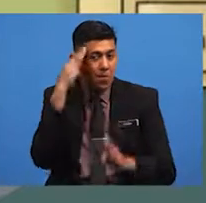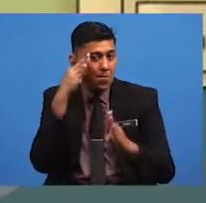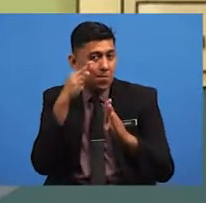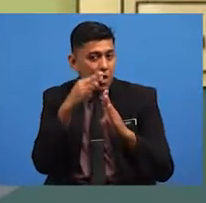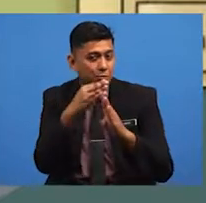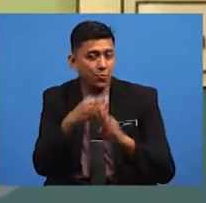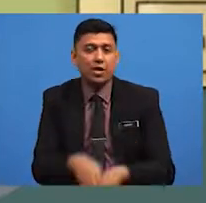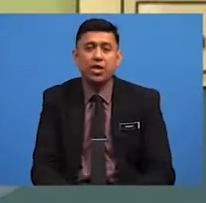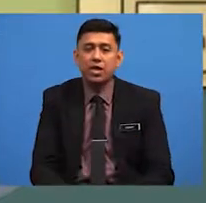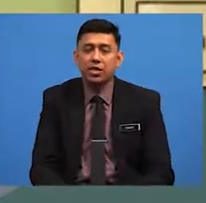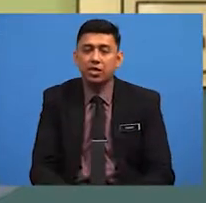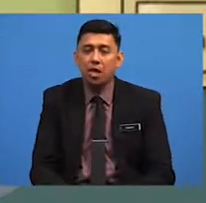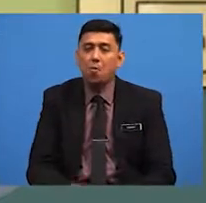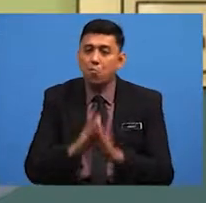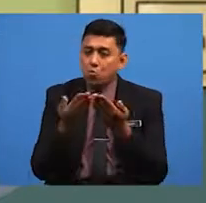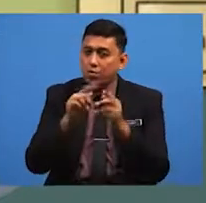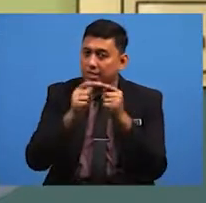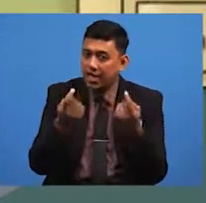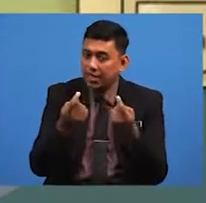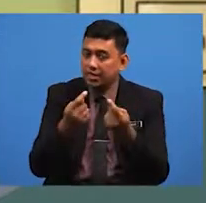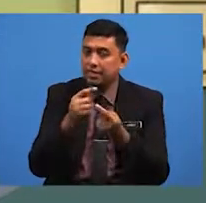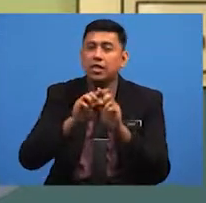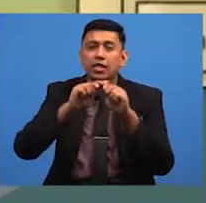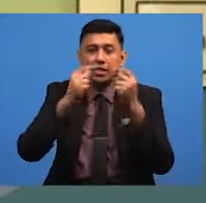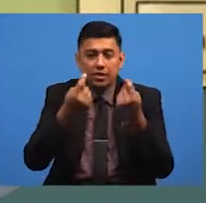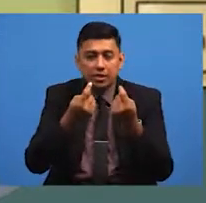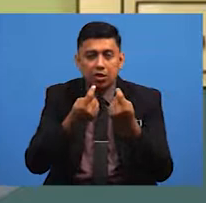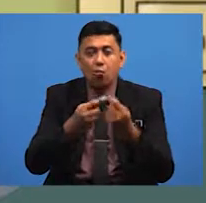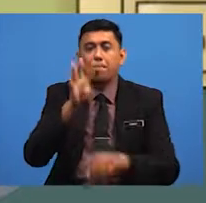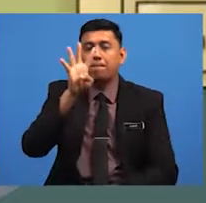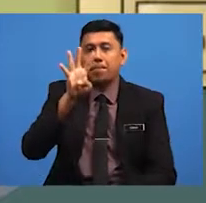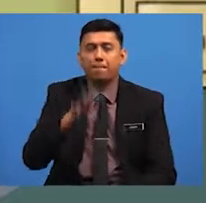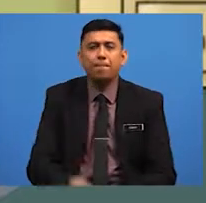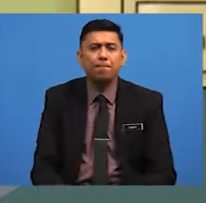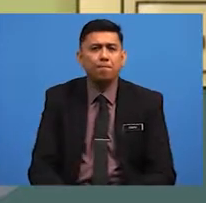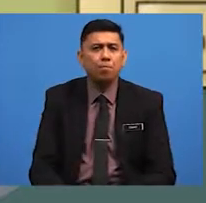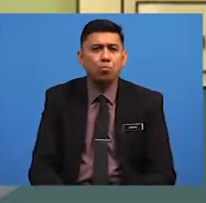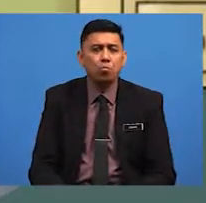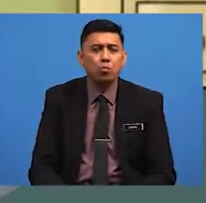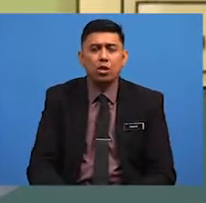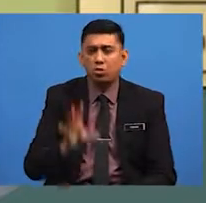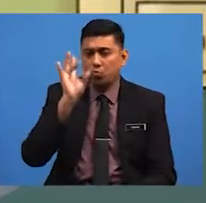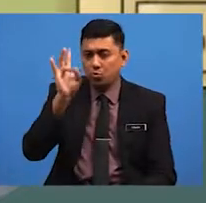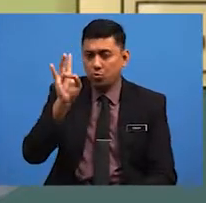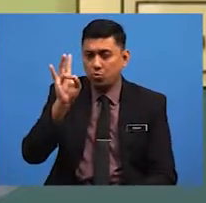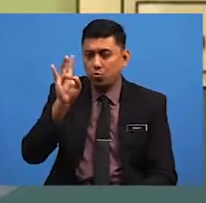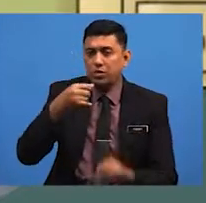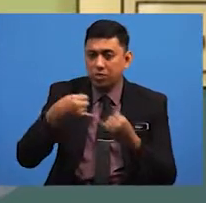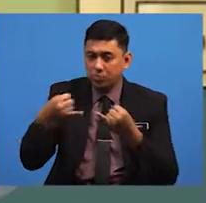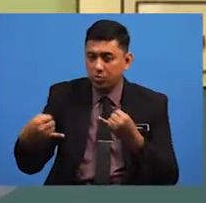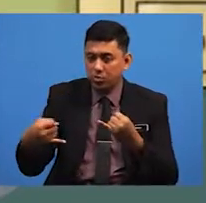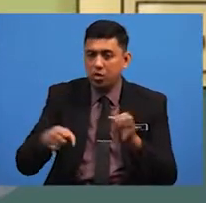buku teks tahu empat semakan 2017 terdapat 7 jenis